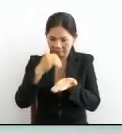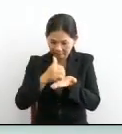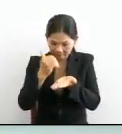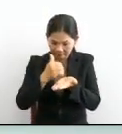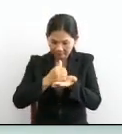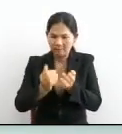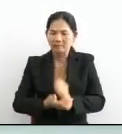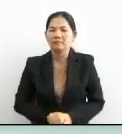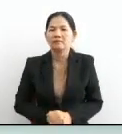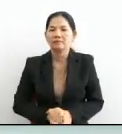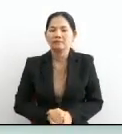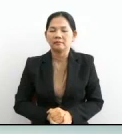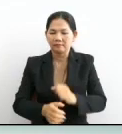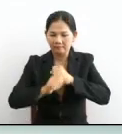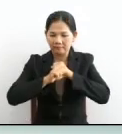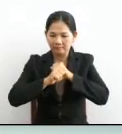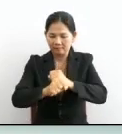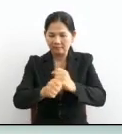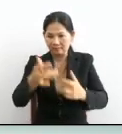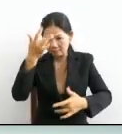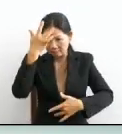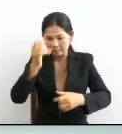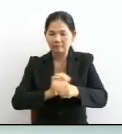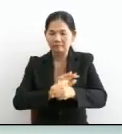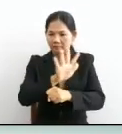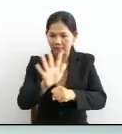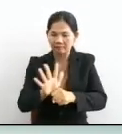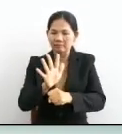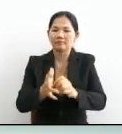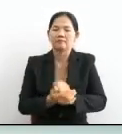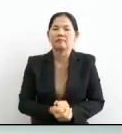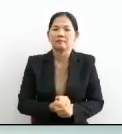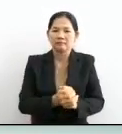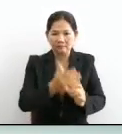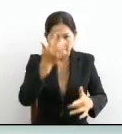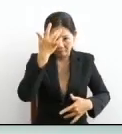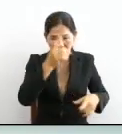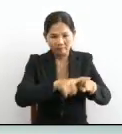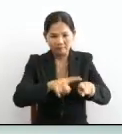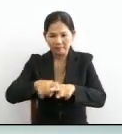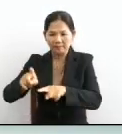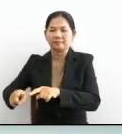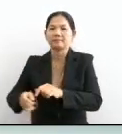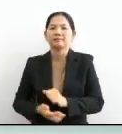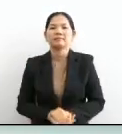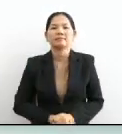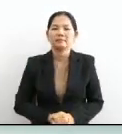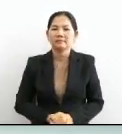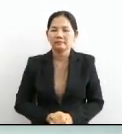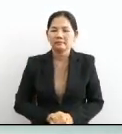nà con. Chà cứ đâm bay ca pia chùm mùi Covid đập rằm bốn, nâng chùm mùi chùm lòng xếp xình.